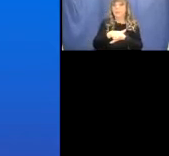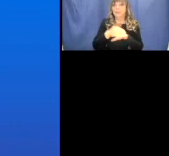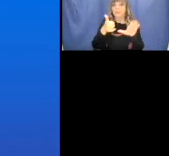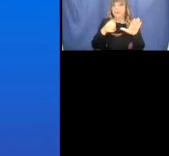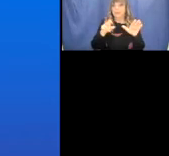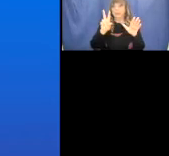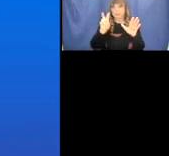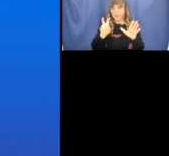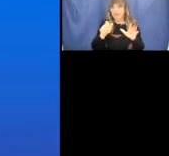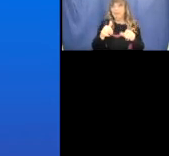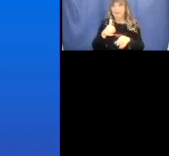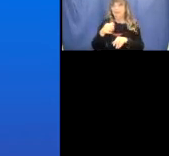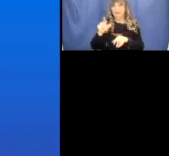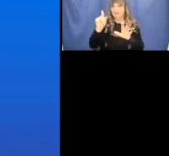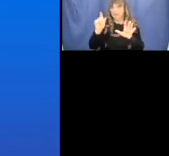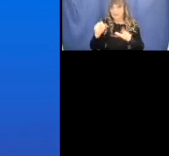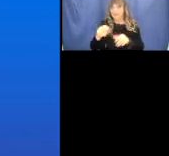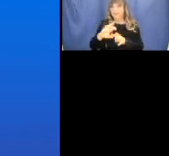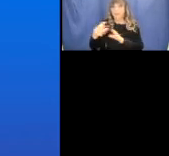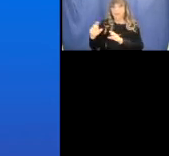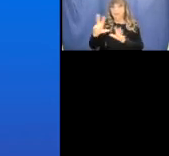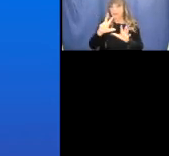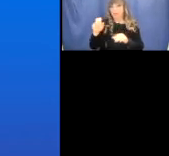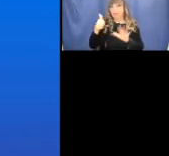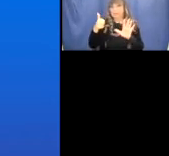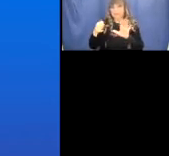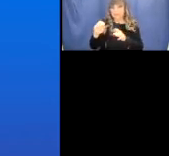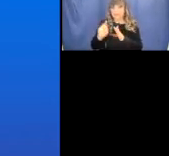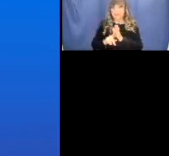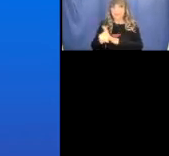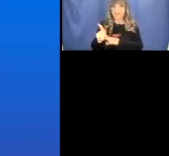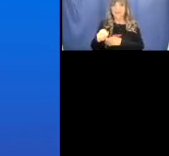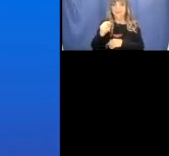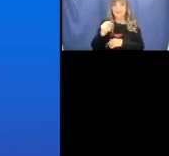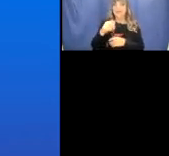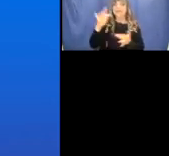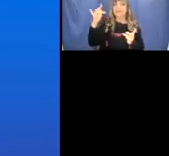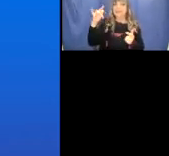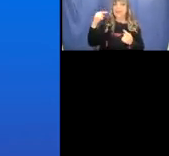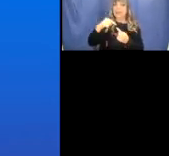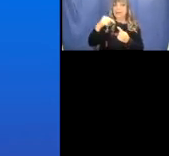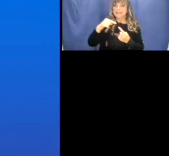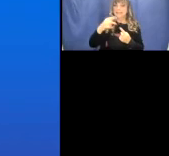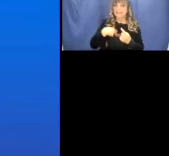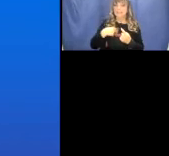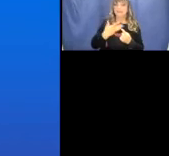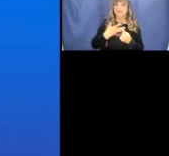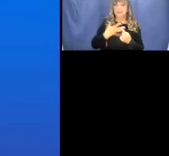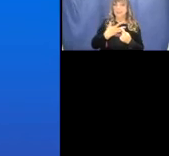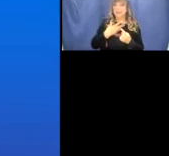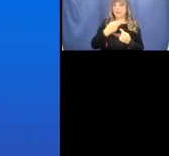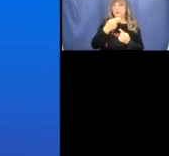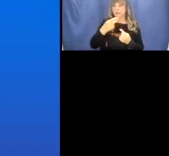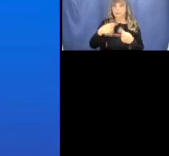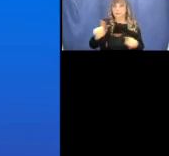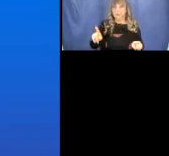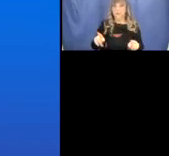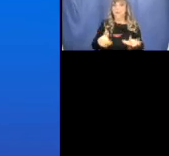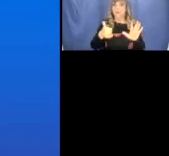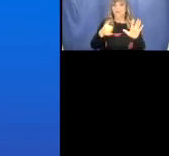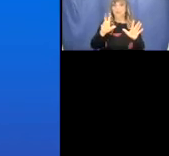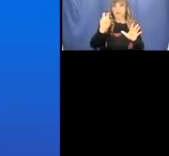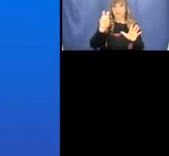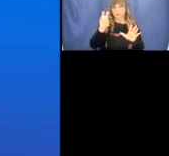questi assi prendono in cristallografia un nome diverso quando la rotazione di 180 gradi si parla di assi